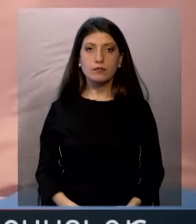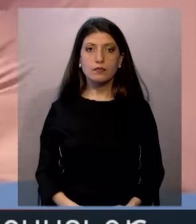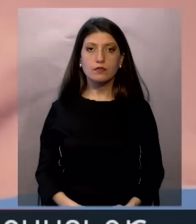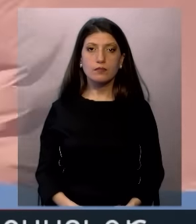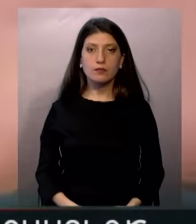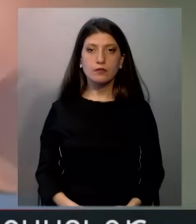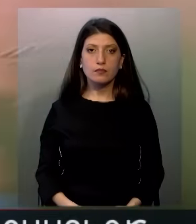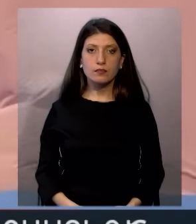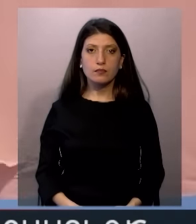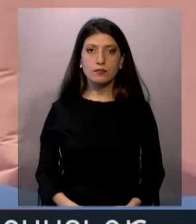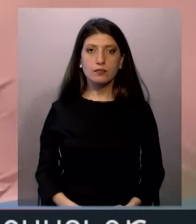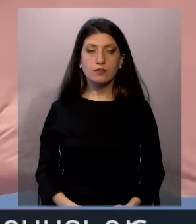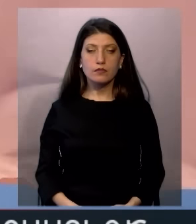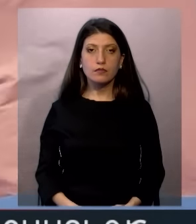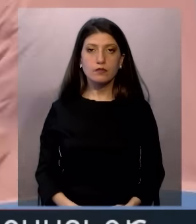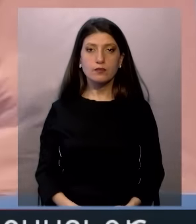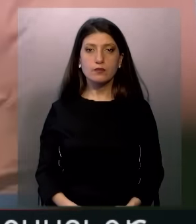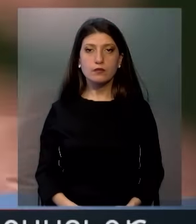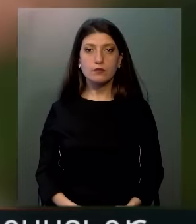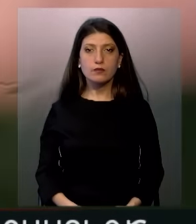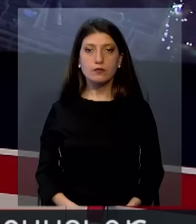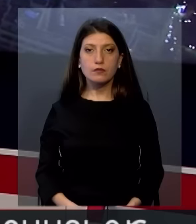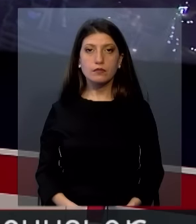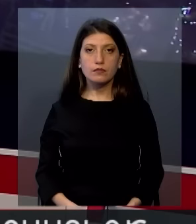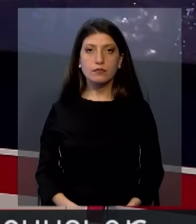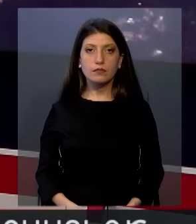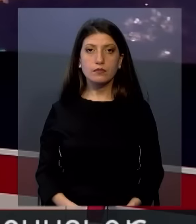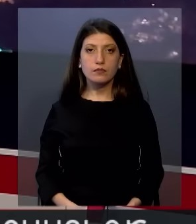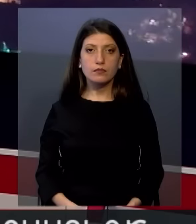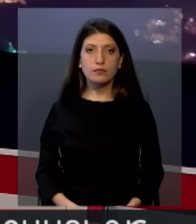Անի Ղանդիլյան, Հայլուր։